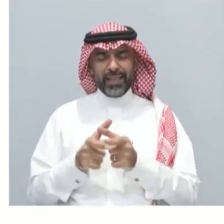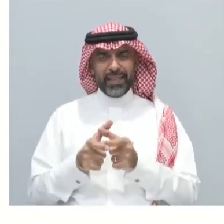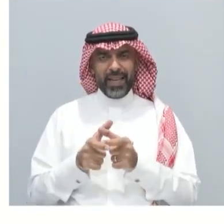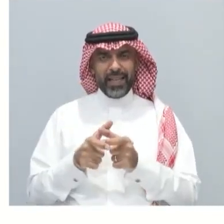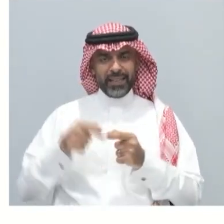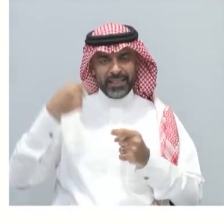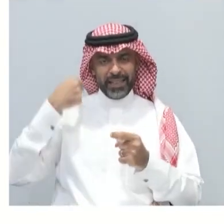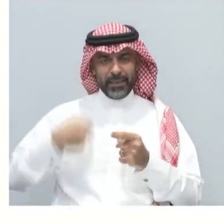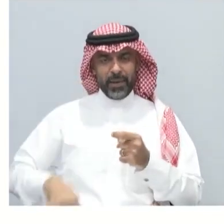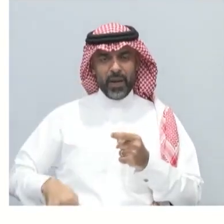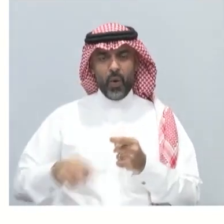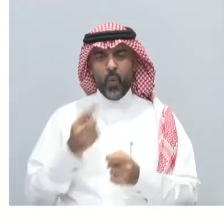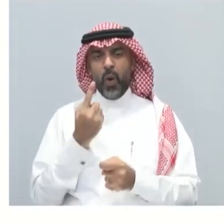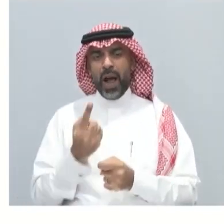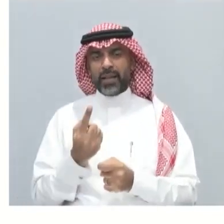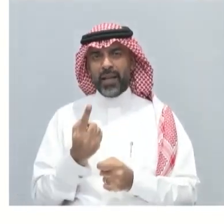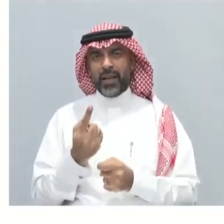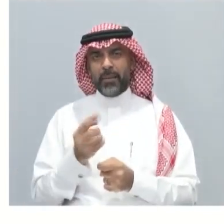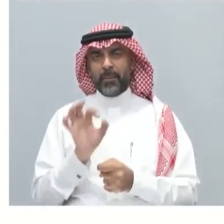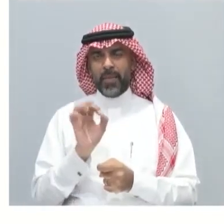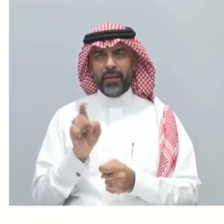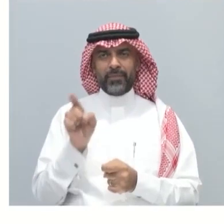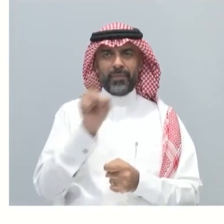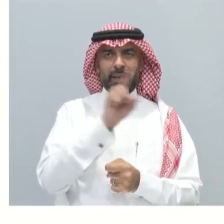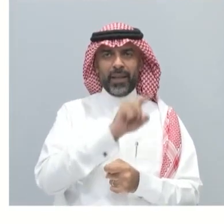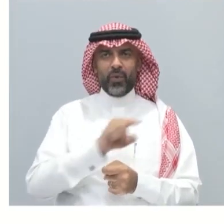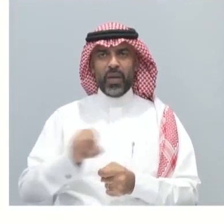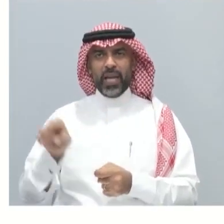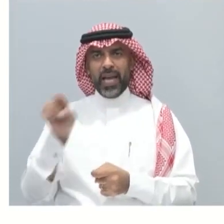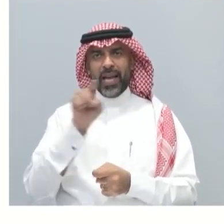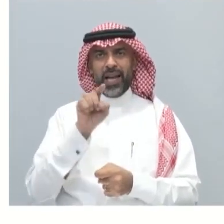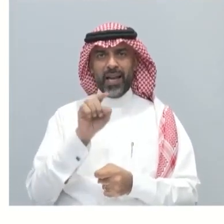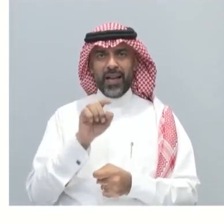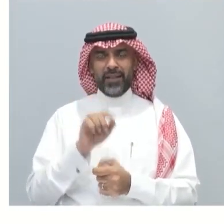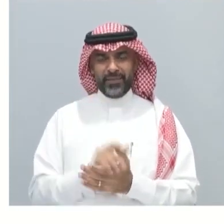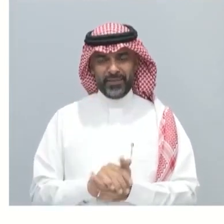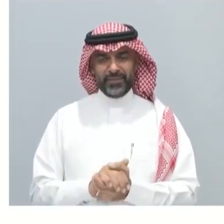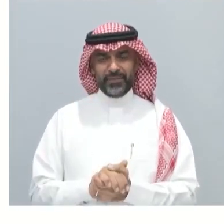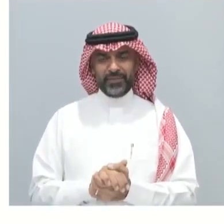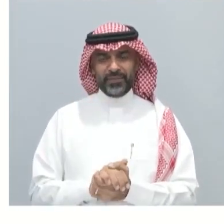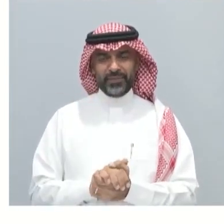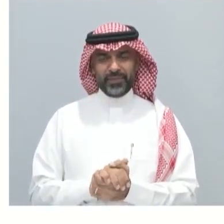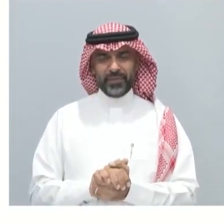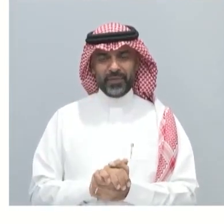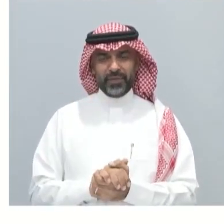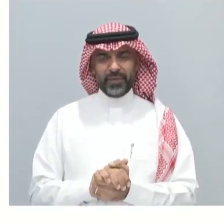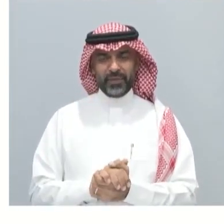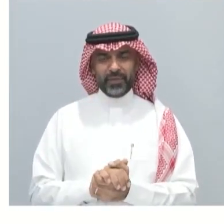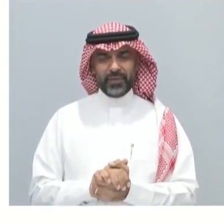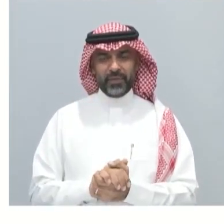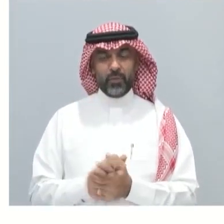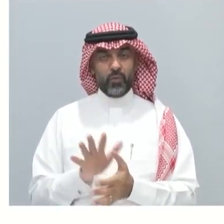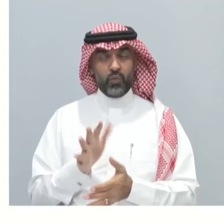قطعه جسميه واحده بيضاويه ماذا بيضاويه الشكل يمكن ان